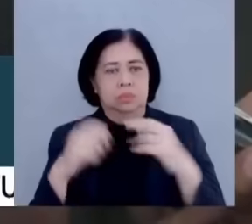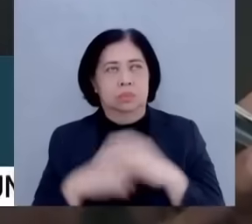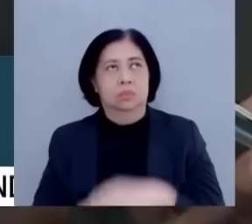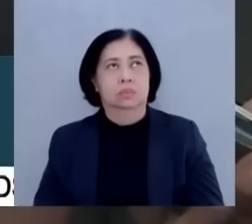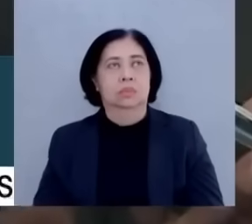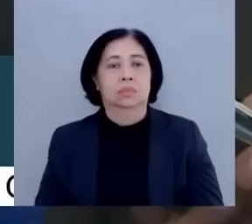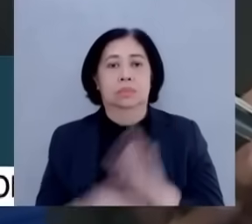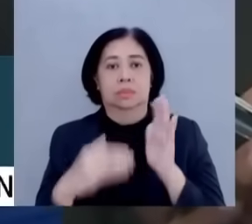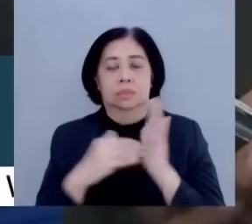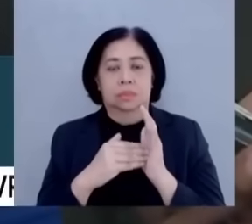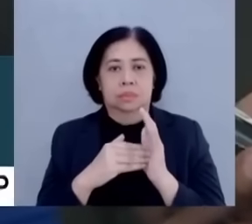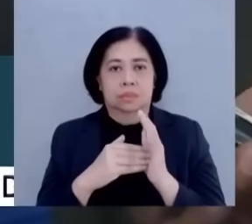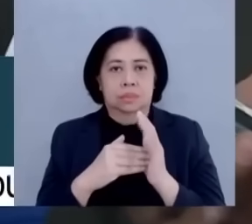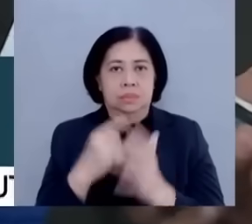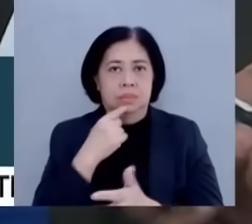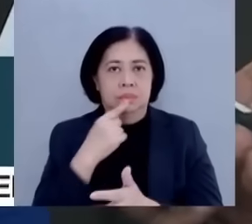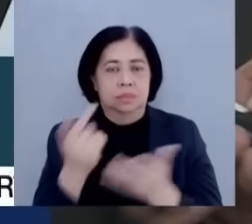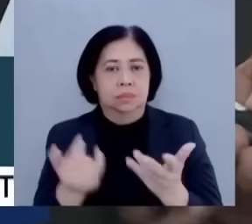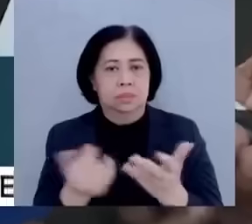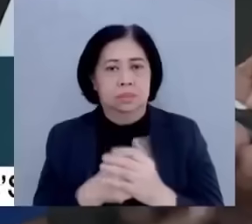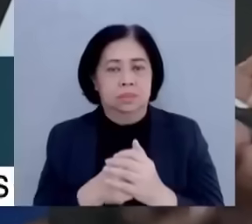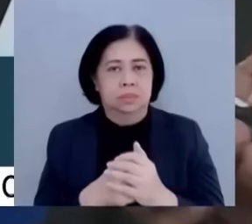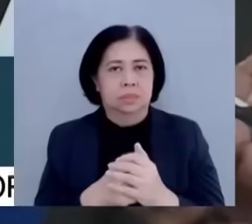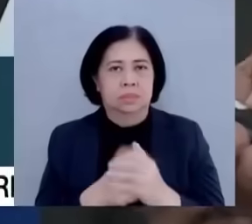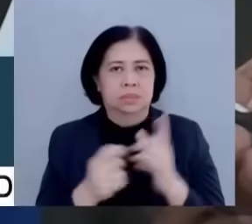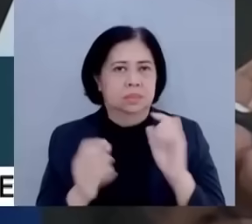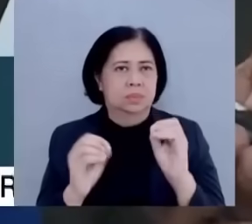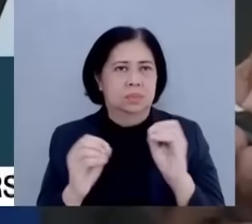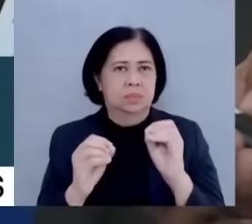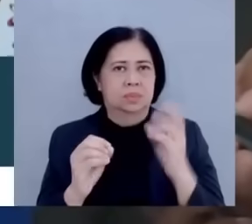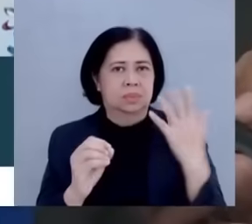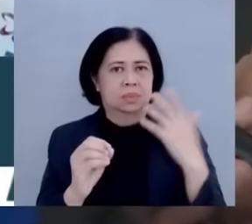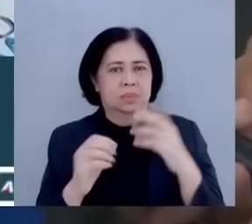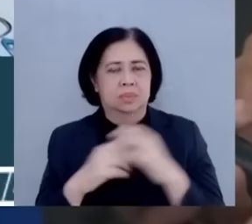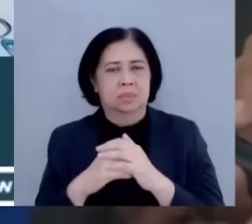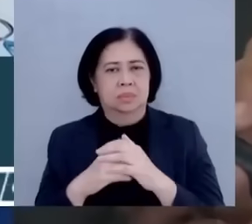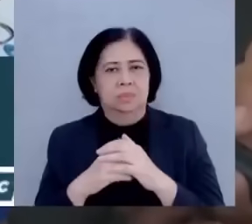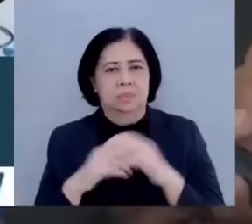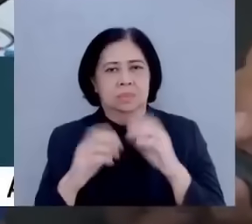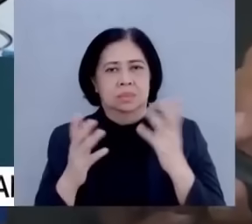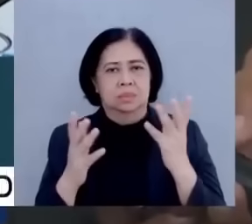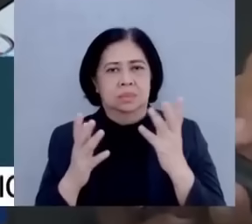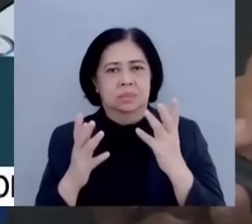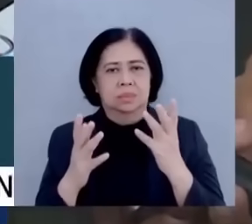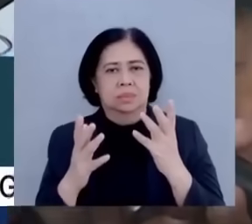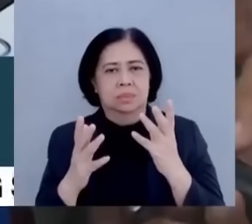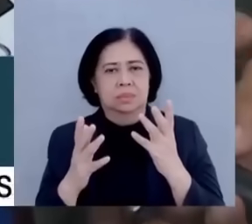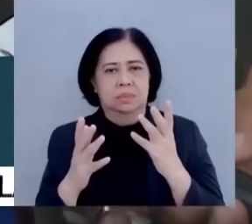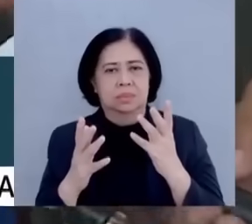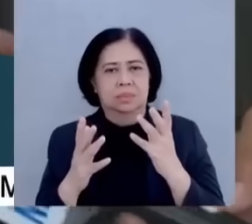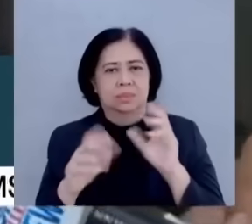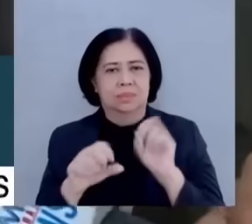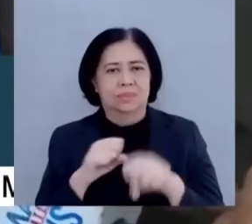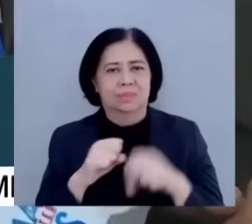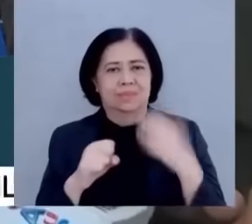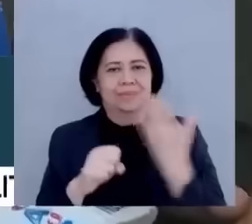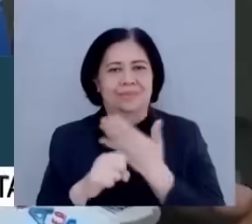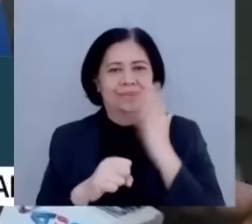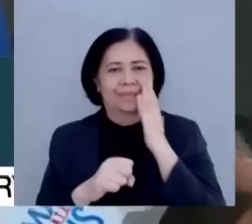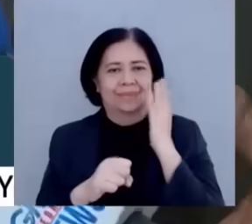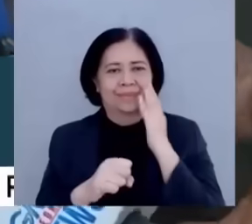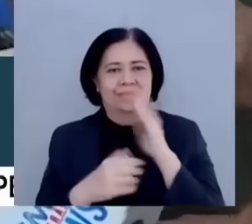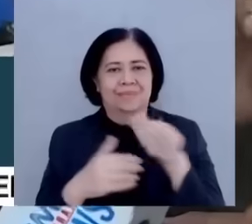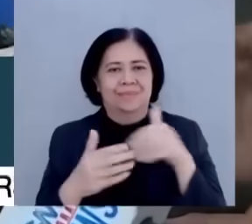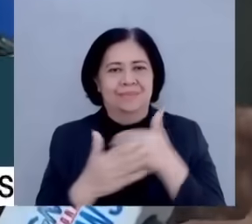Again, sinabi ko ito sa mga, wala kasing mainstream noon ba? Again, so alam natin lahat